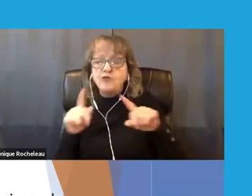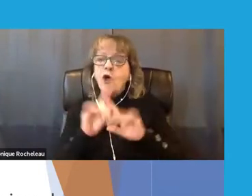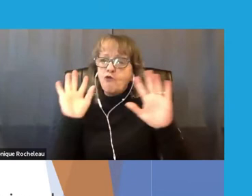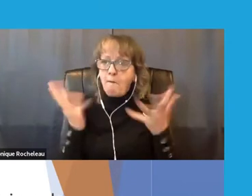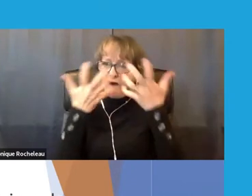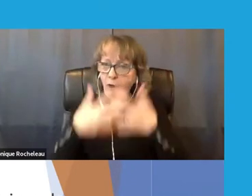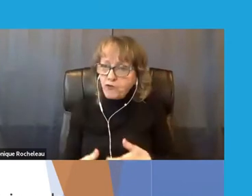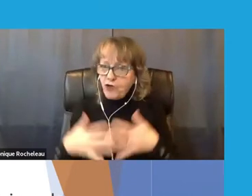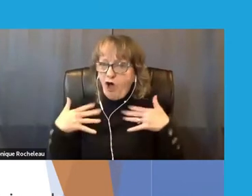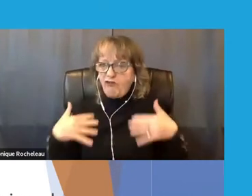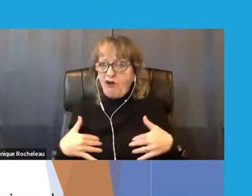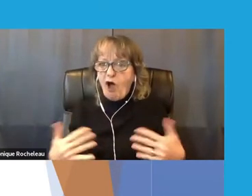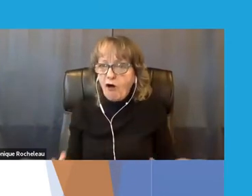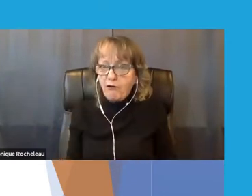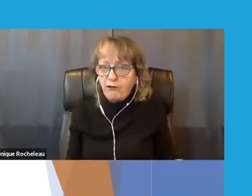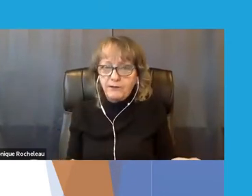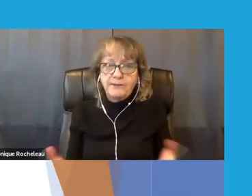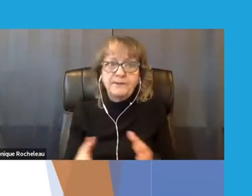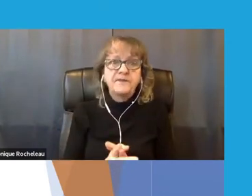fonctionnalités corporelles.